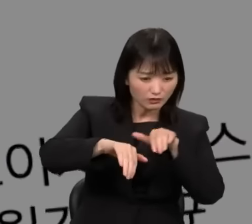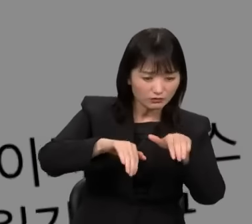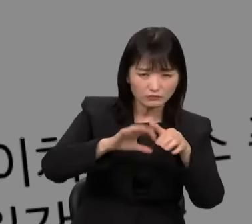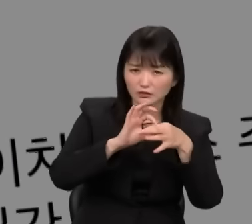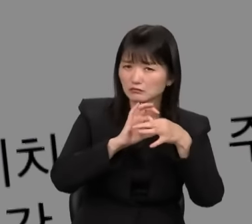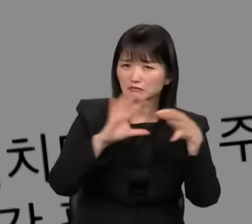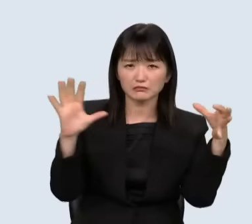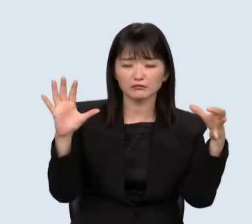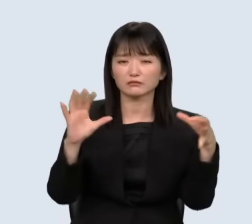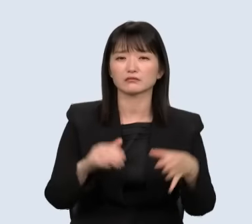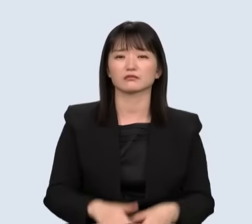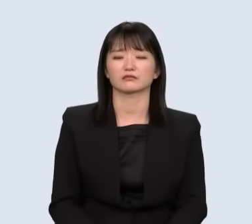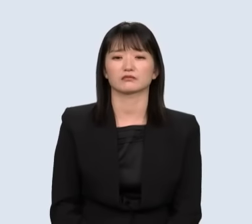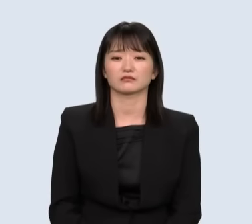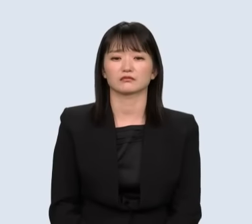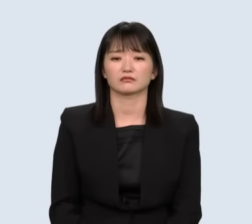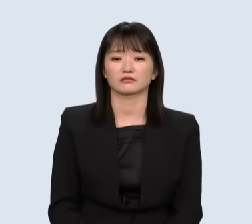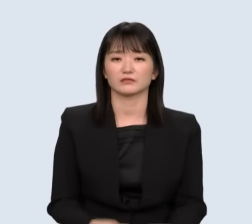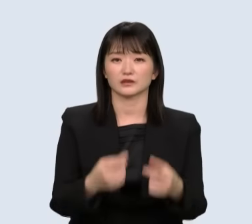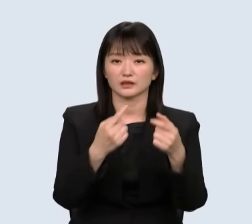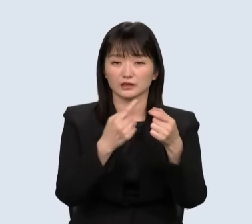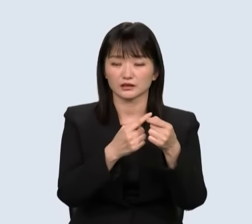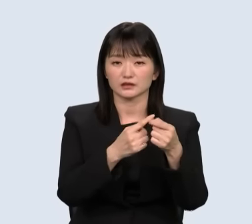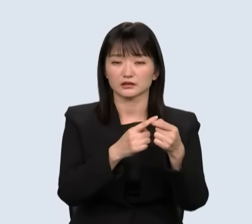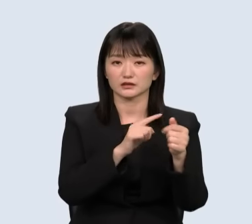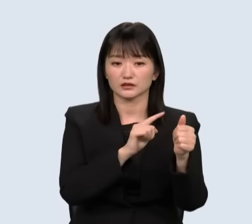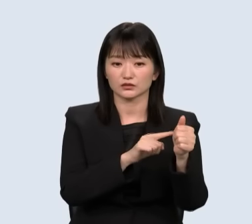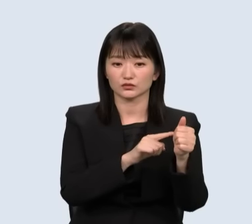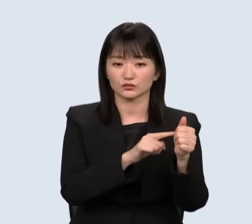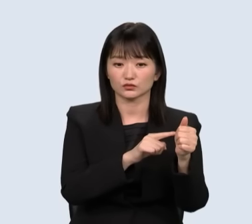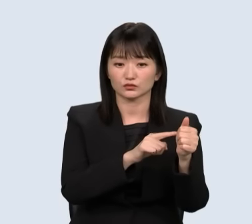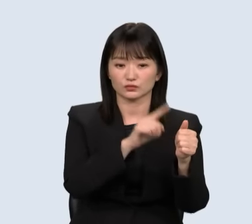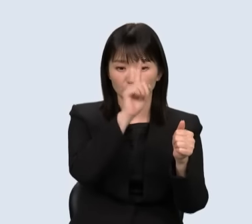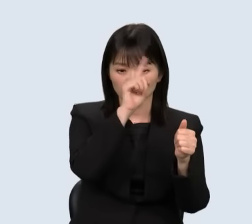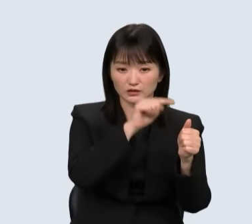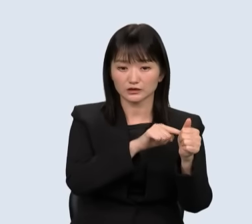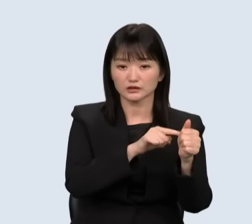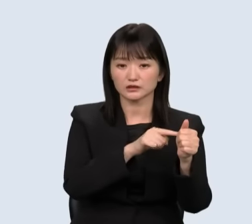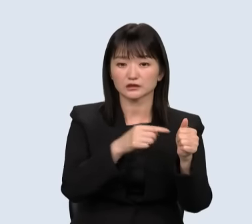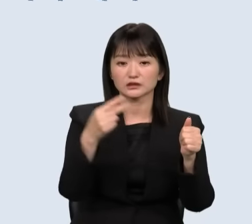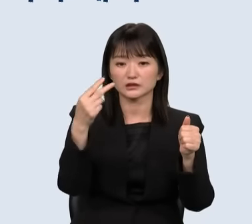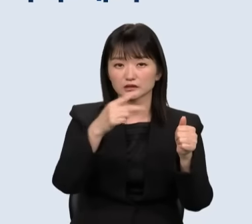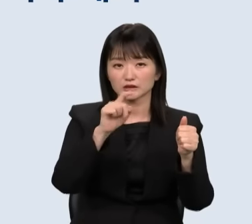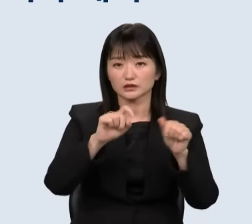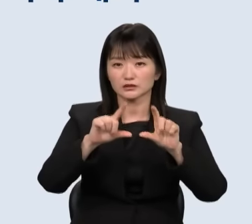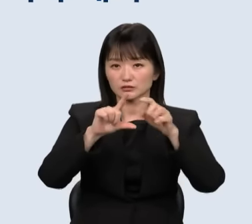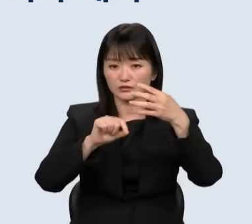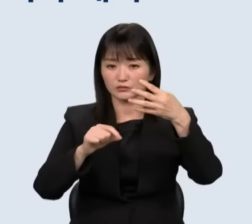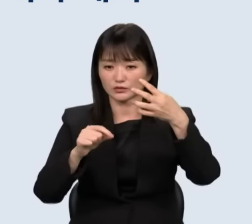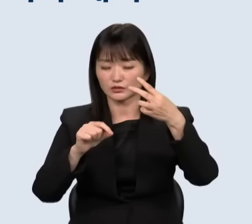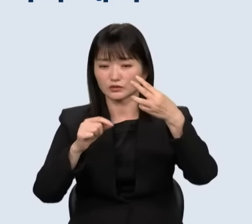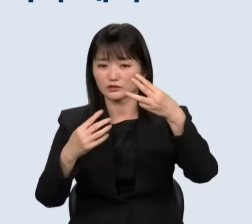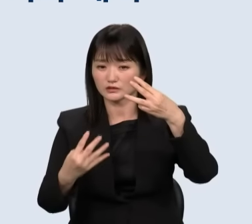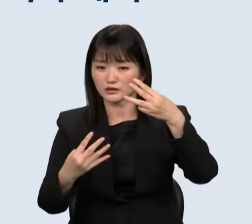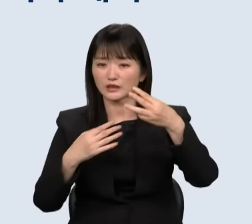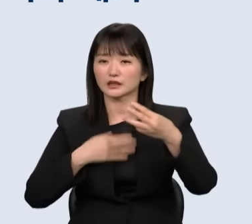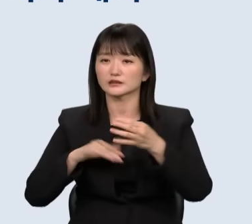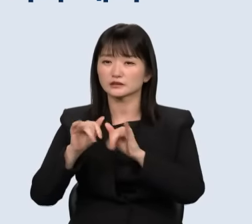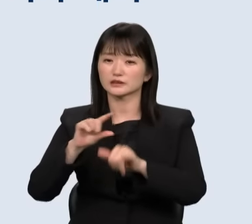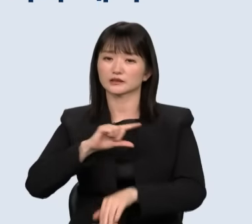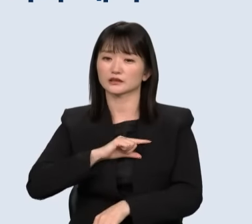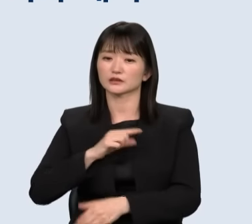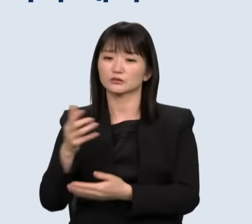없다고 했습니다 그런데 1주 이씨가 2010년 3월 4일 김여사에게 지명의 다섯번에 걸쳐